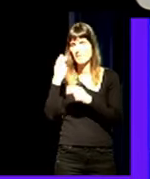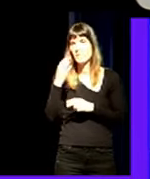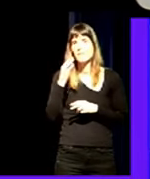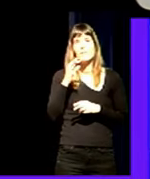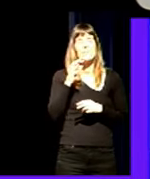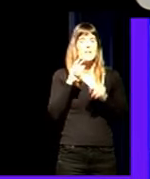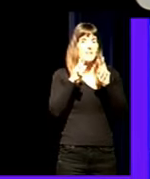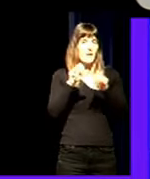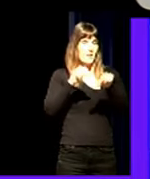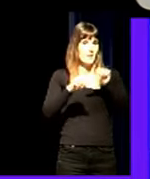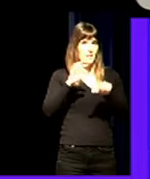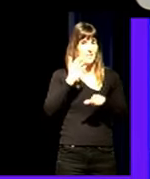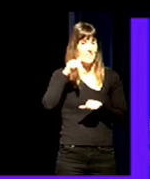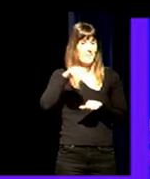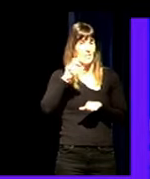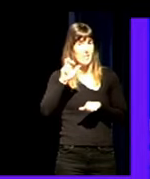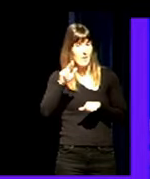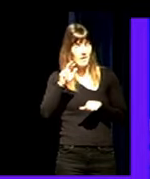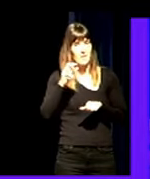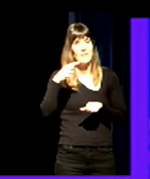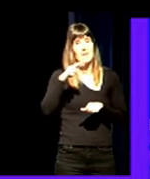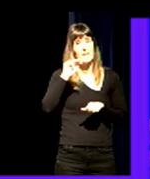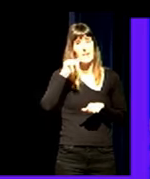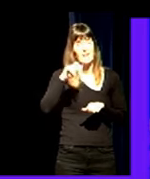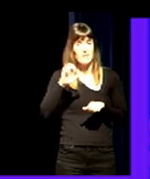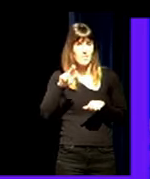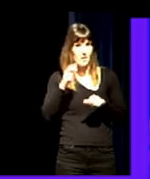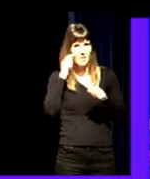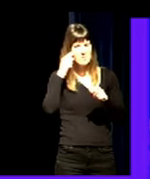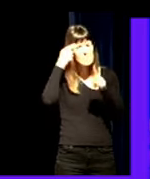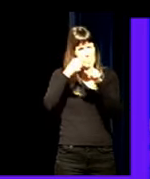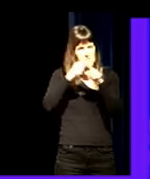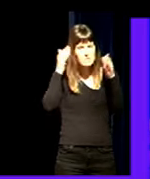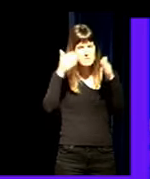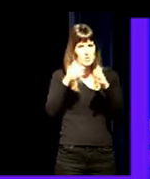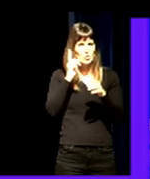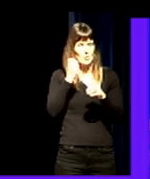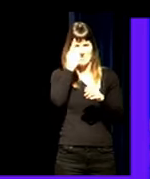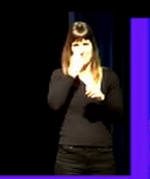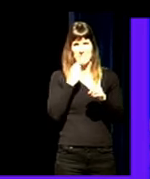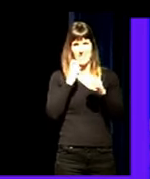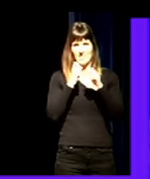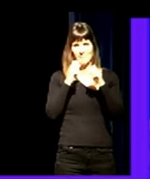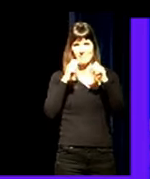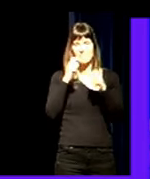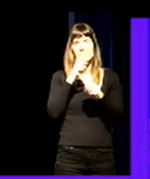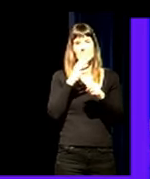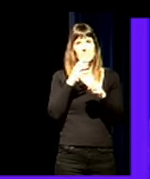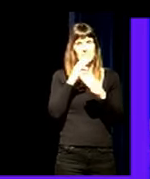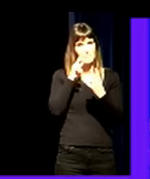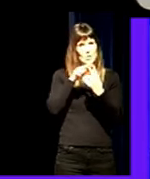Zein garrantzia duekoen irudiarena eta nola aldatu egitiren gure erlazioak, zen Tinder eta Twitter da ligoteo